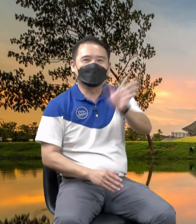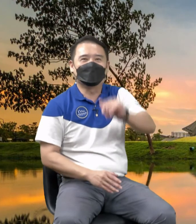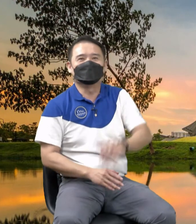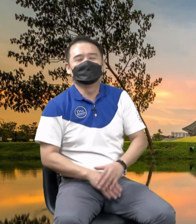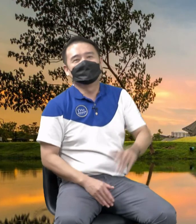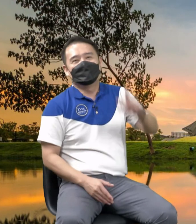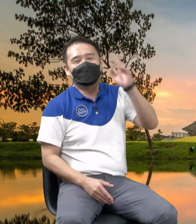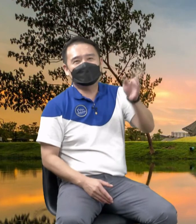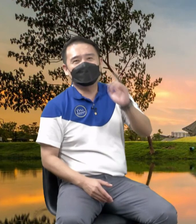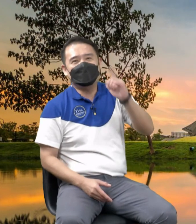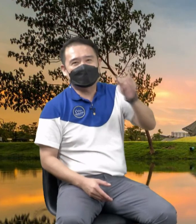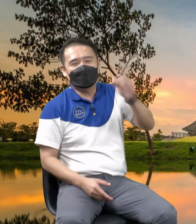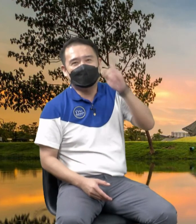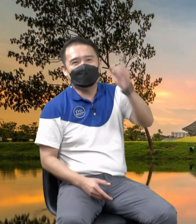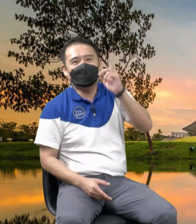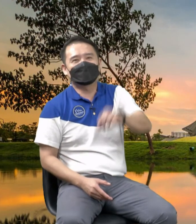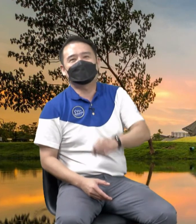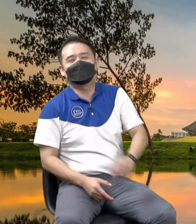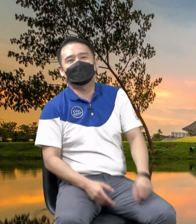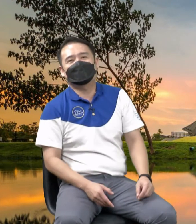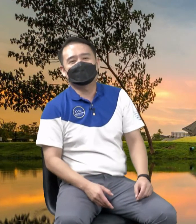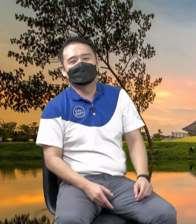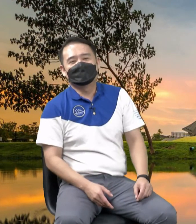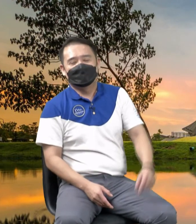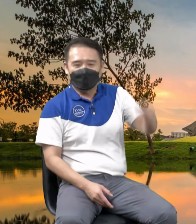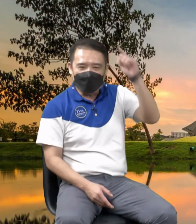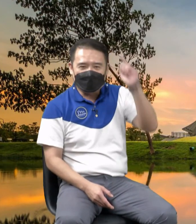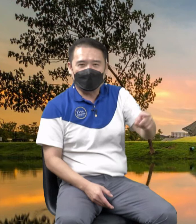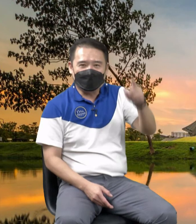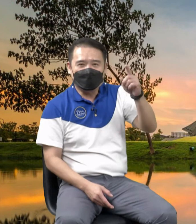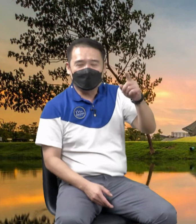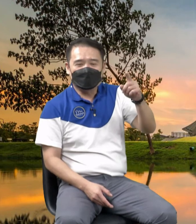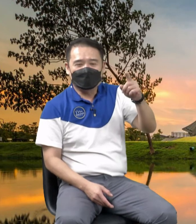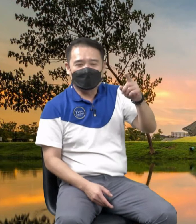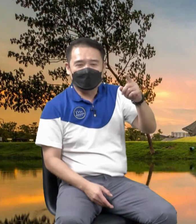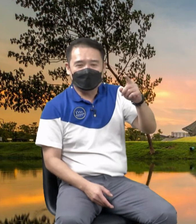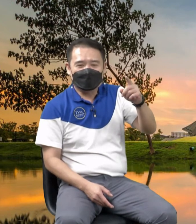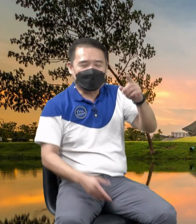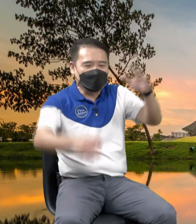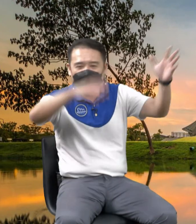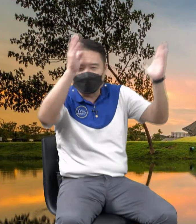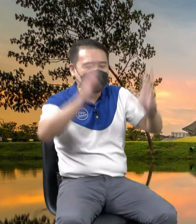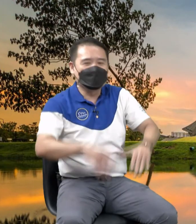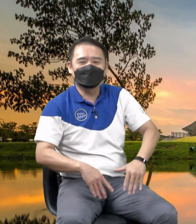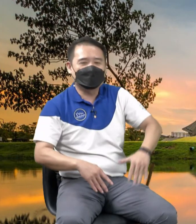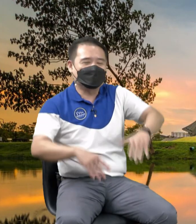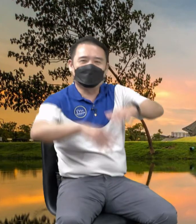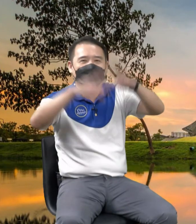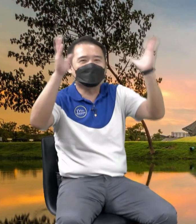ยู่ไม่ท่วมมันจะมีปัจจัยอะไรไหมครับอาจารย์กัมปนาทที่จะจากข้อมูลมัน